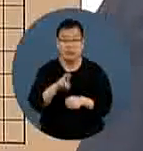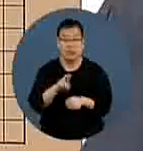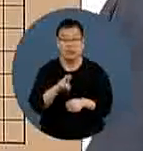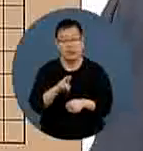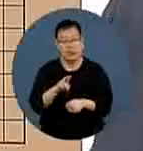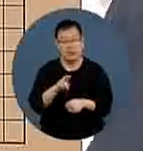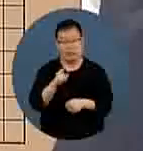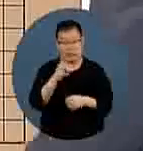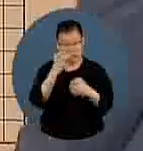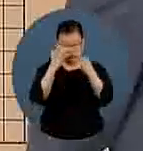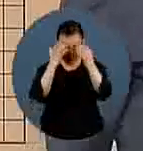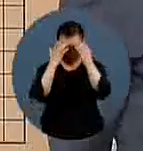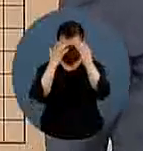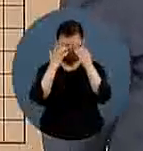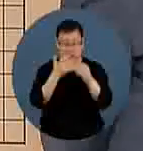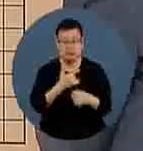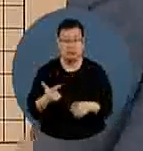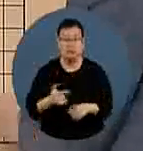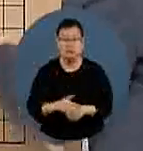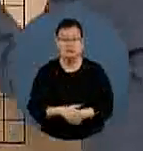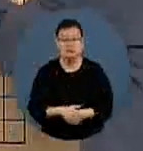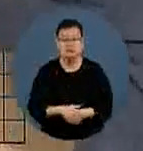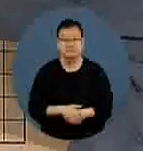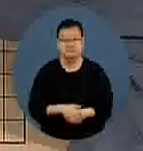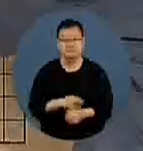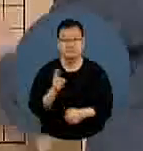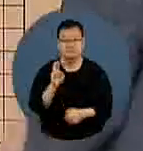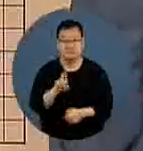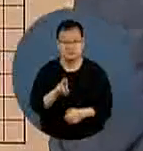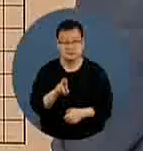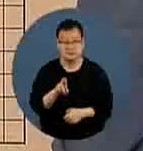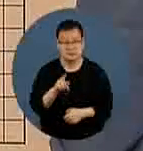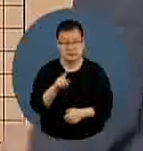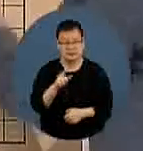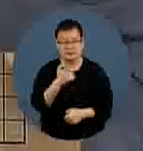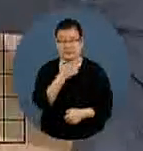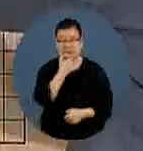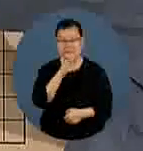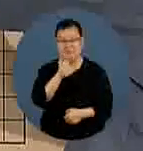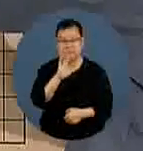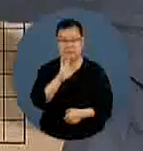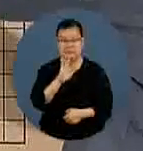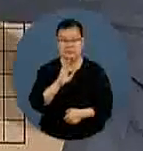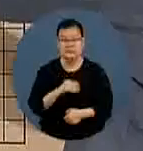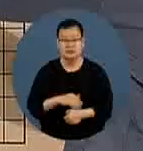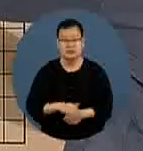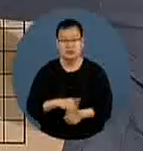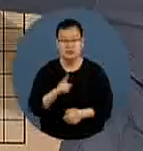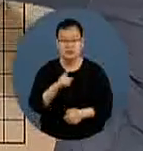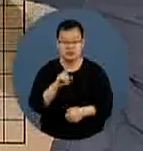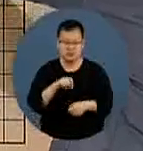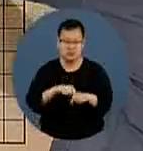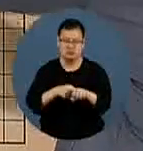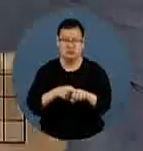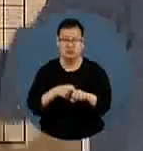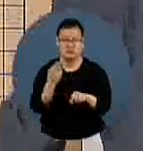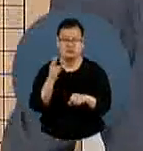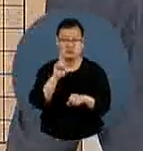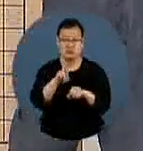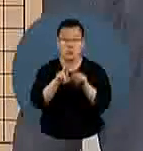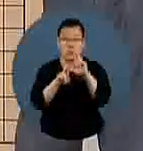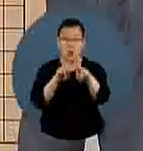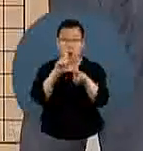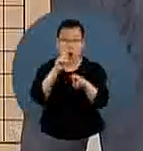아주 괴롭게 됐어요. 이때도 사실은 이런 것이 이제 저희들은 제일 싫어하는 행동입니다. 여기서도 이게 좀 무기수입니다. 어떻게 보면. 젖혀